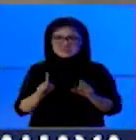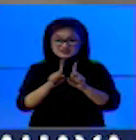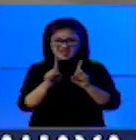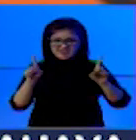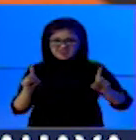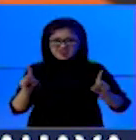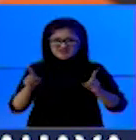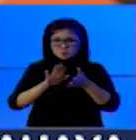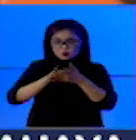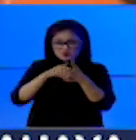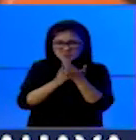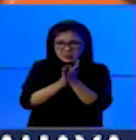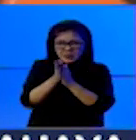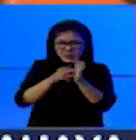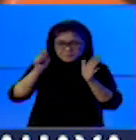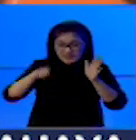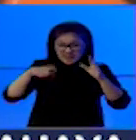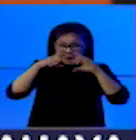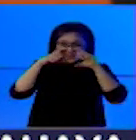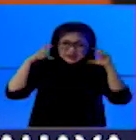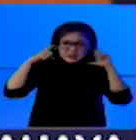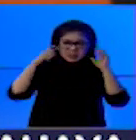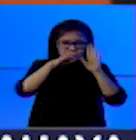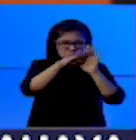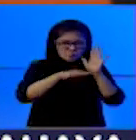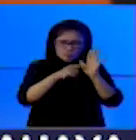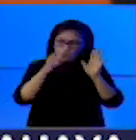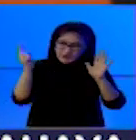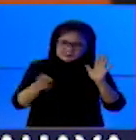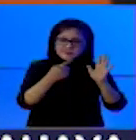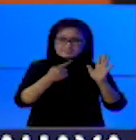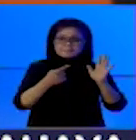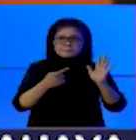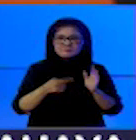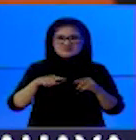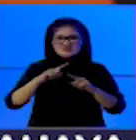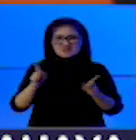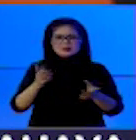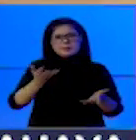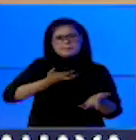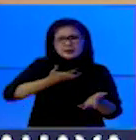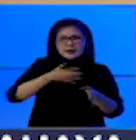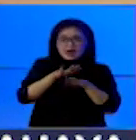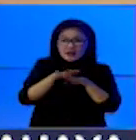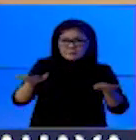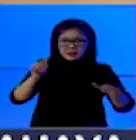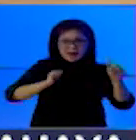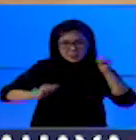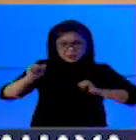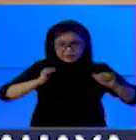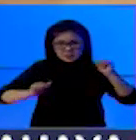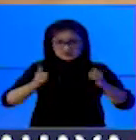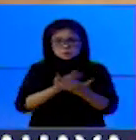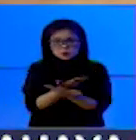mencuci tangan, dan mengenakan masker menjadi prosedur wajib yang harus dijalankan jika ingin aman beraktivitas di tengah